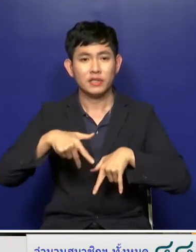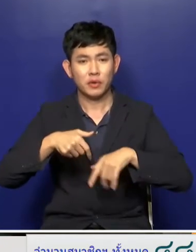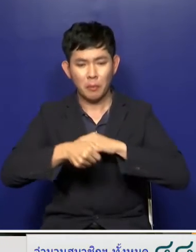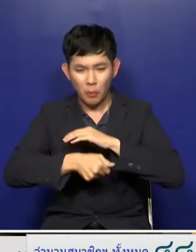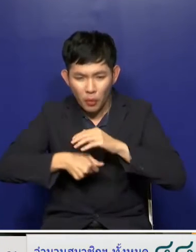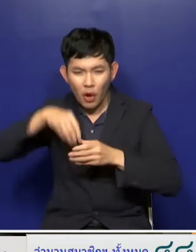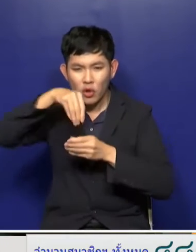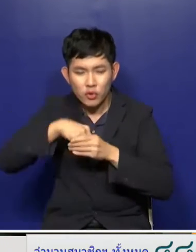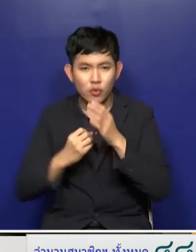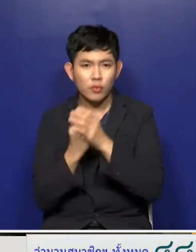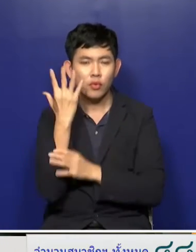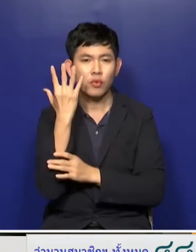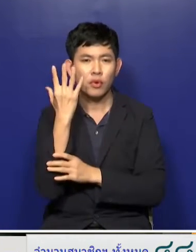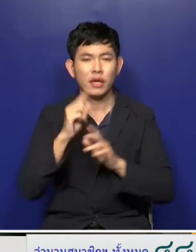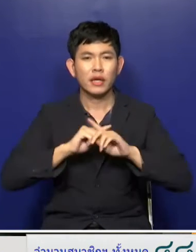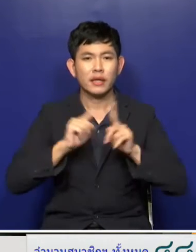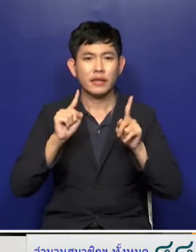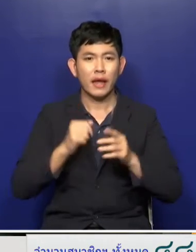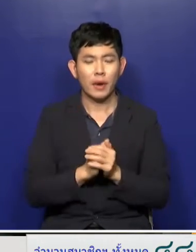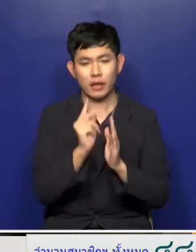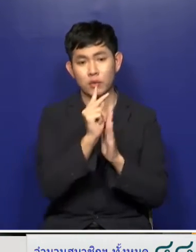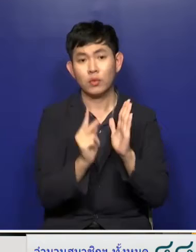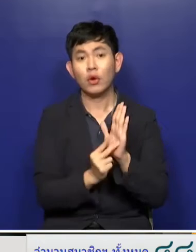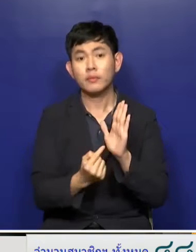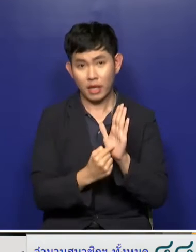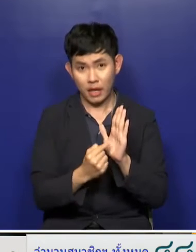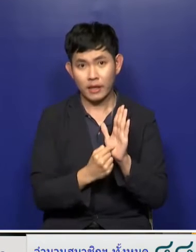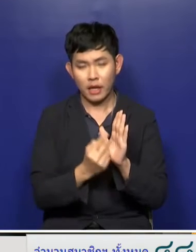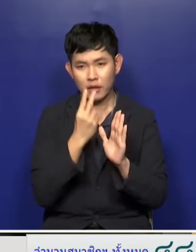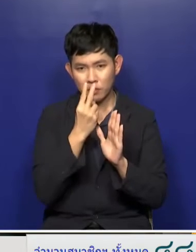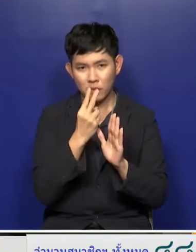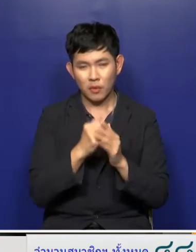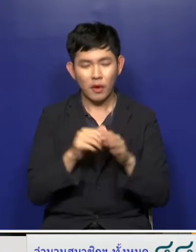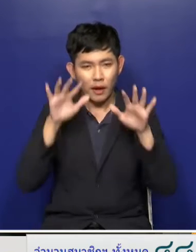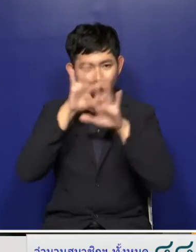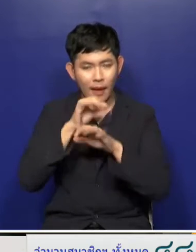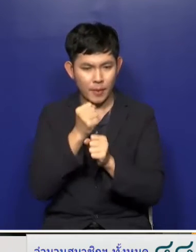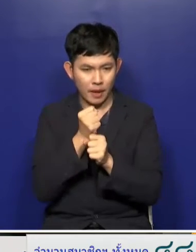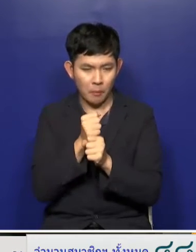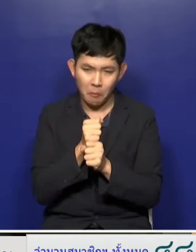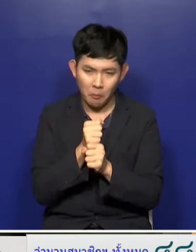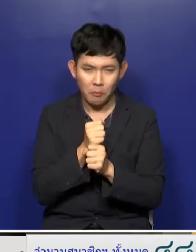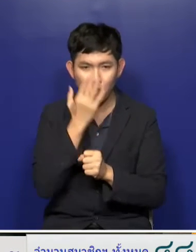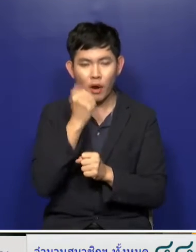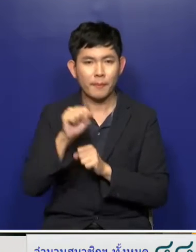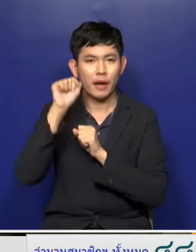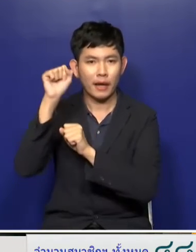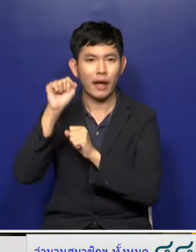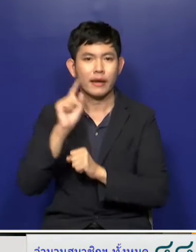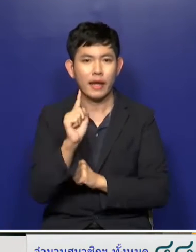ป่าไม้